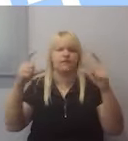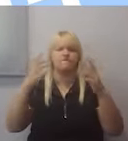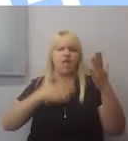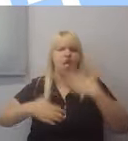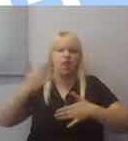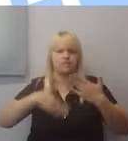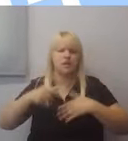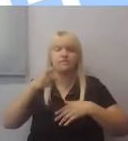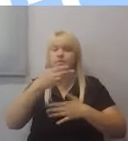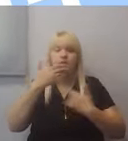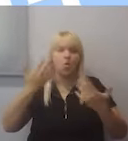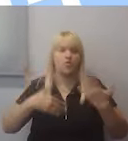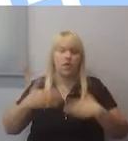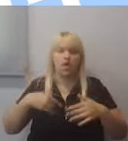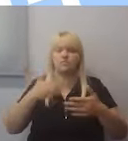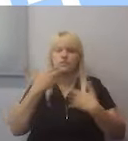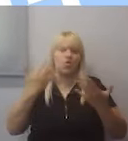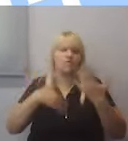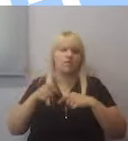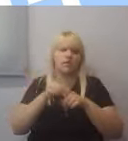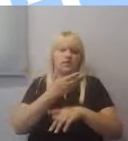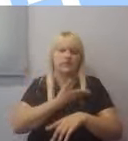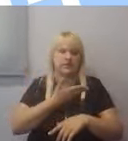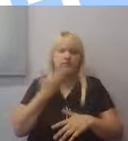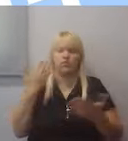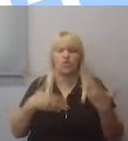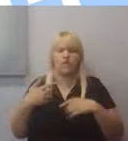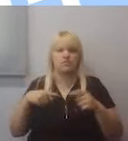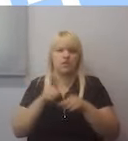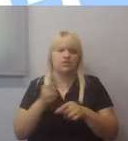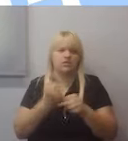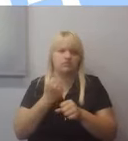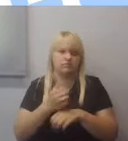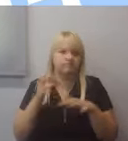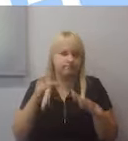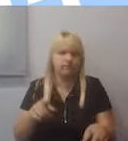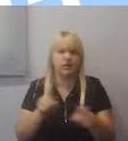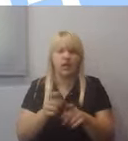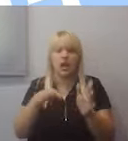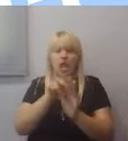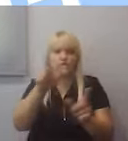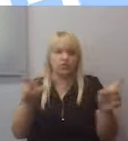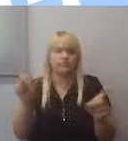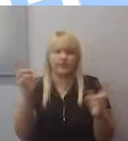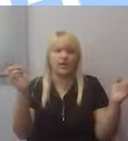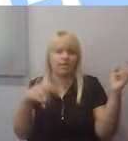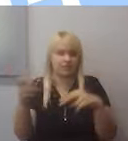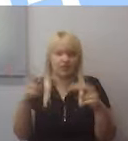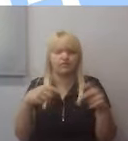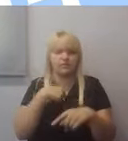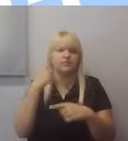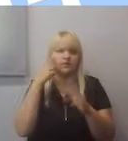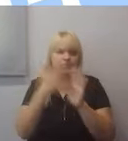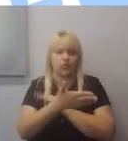tad nav vēlme arī izdzīvot nav vēlme neko darīt un klātesošam vismaz ir vēlme ja jūs esat ieradušies tātad jūs ne tikai gribat bet arī